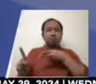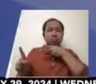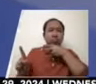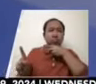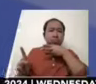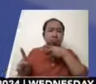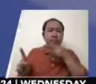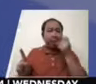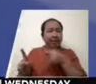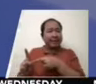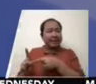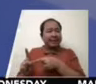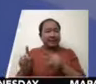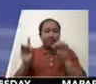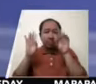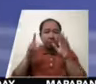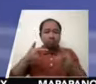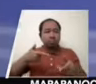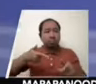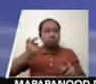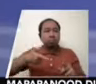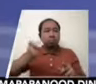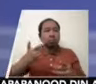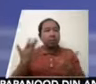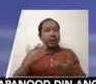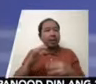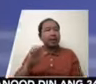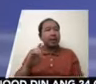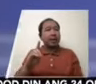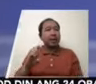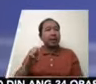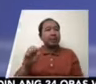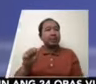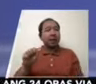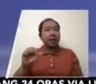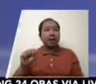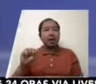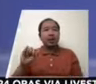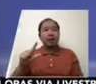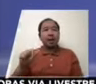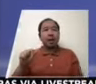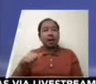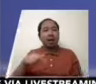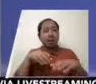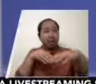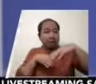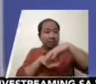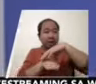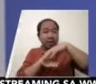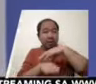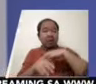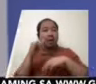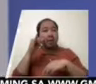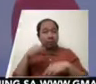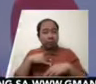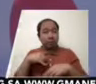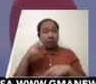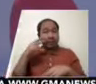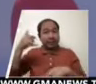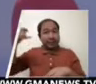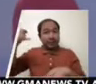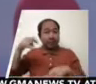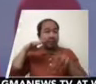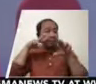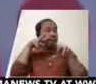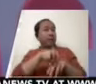EDSA Ayala Tunnel kahapon. Sa tulong ng CCTV, natuntun at nadakip siya sa lungsod ng Pasig kaninang umaga.